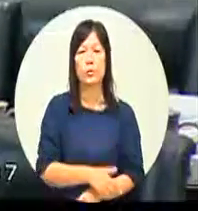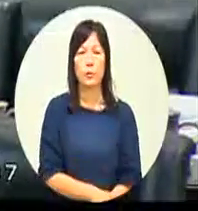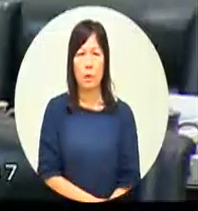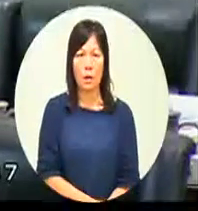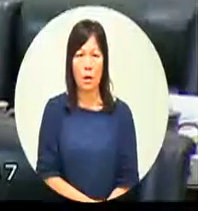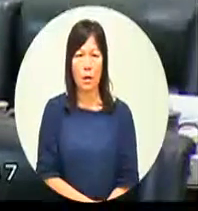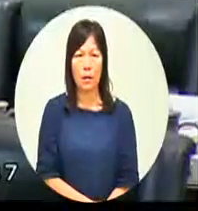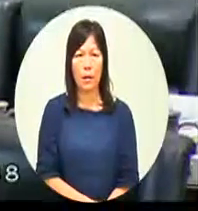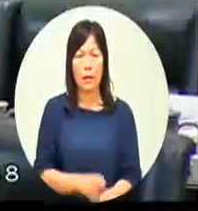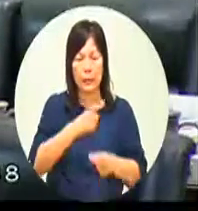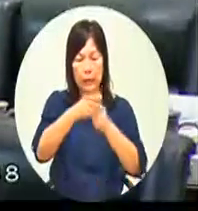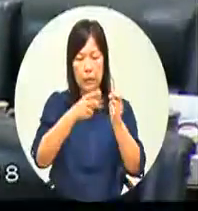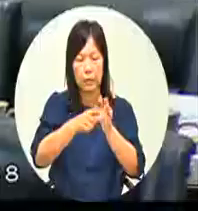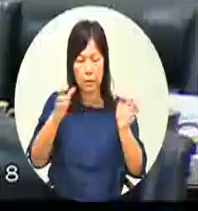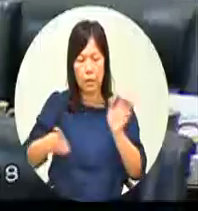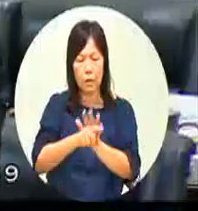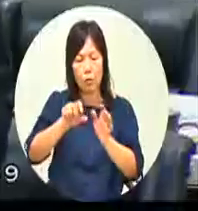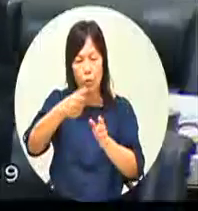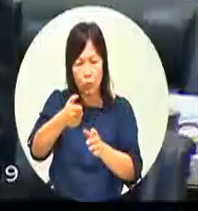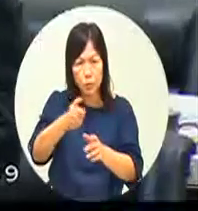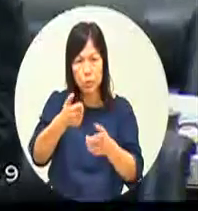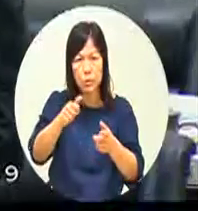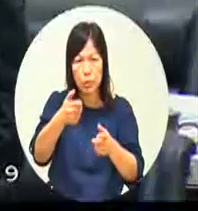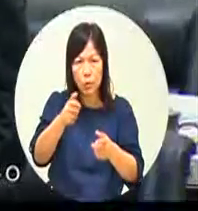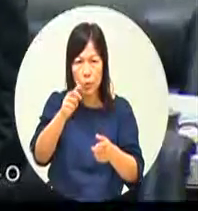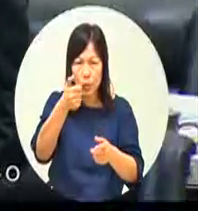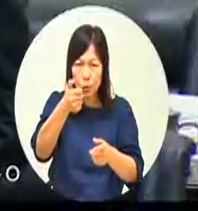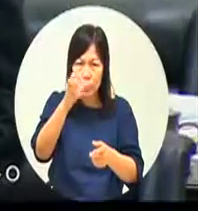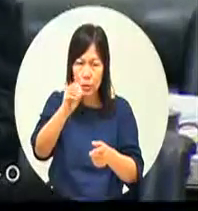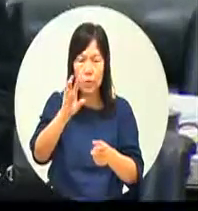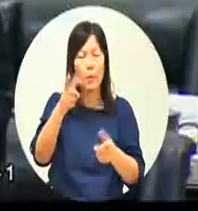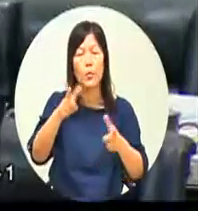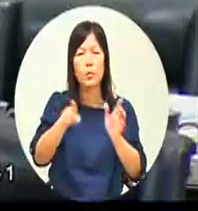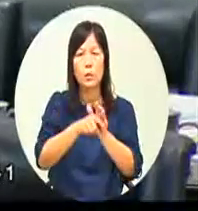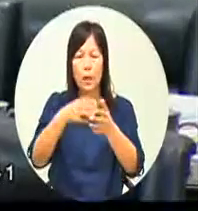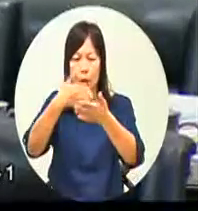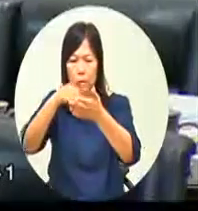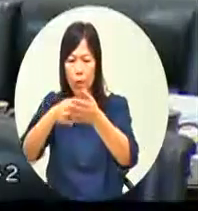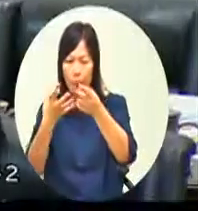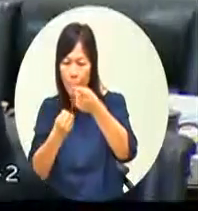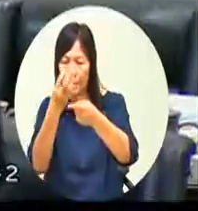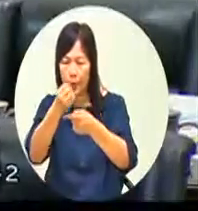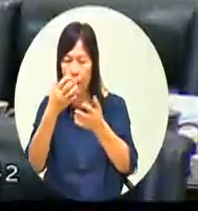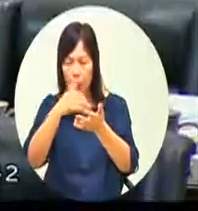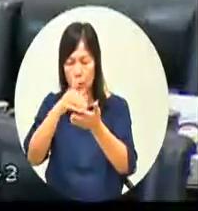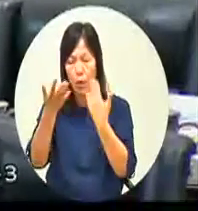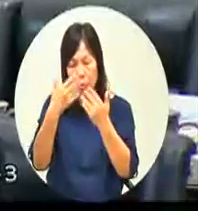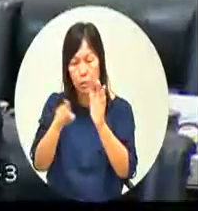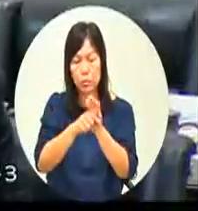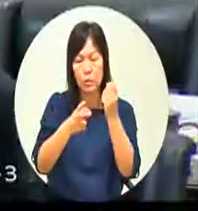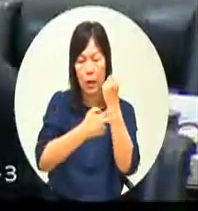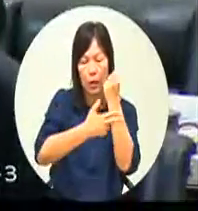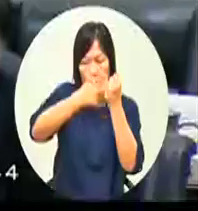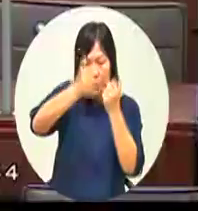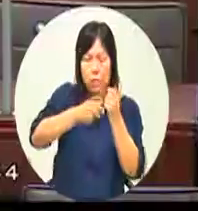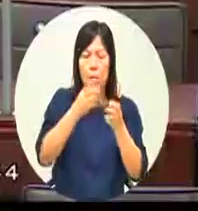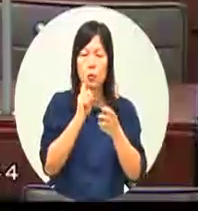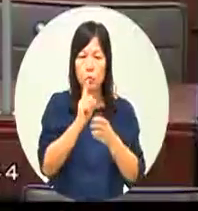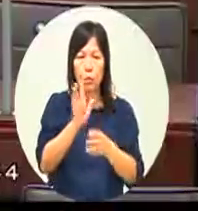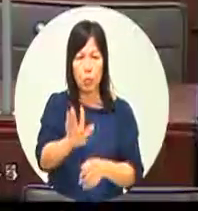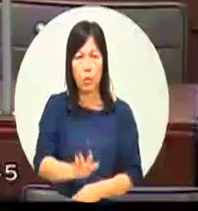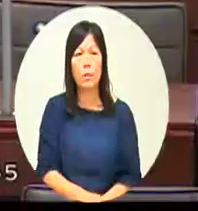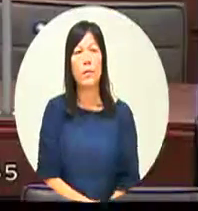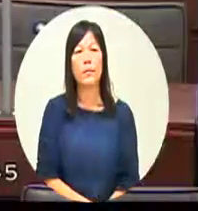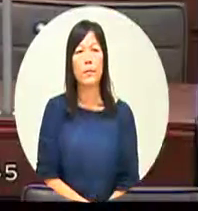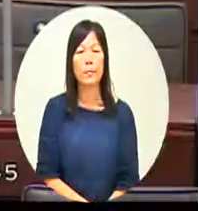尔嘛，一年嘛，所以比例原则爱算好清楚嘛，因为一定在咧反映，啊无 规规倒回啊。跟副议长报告哈、